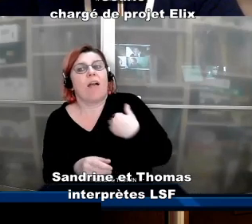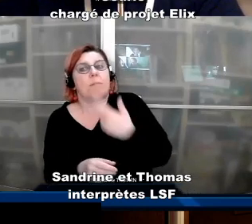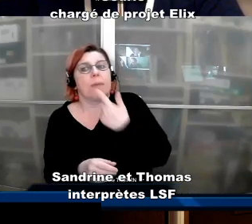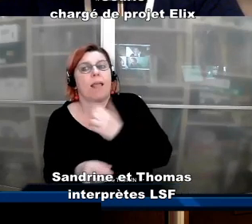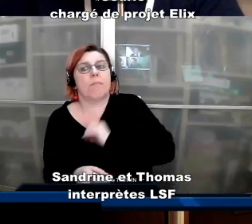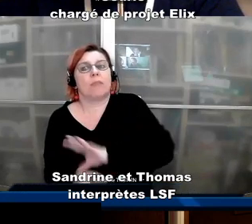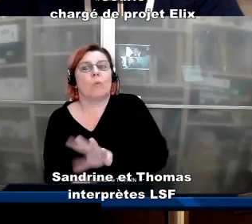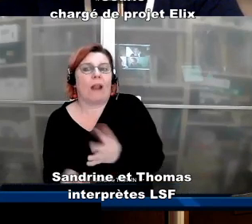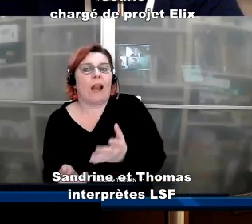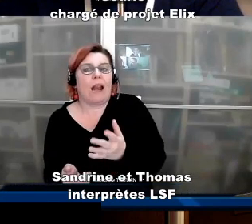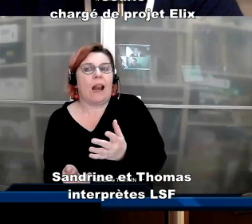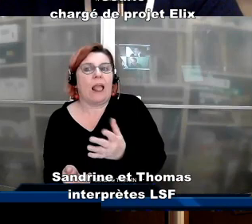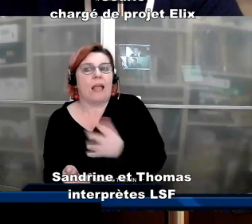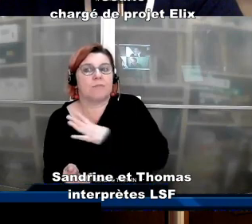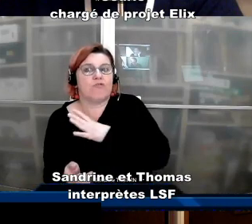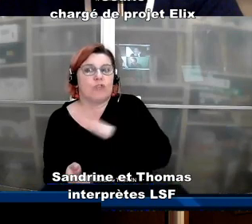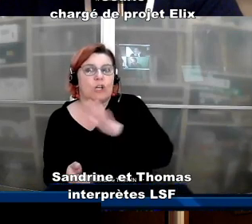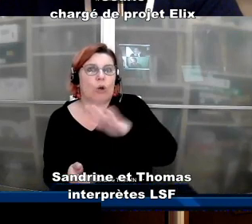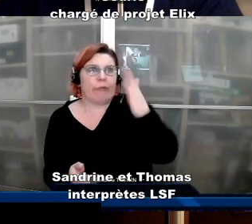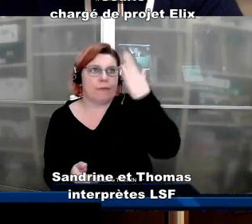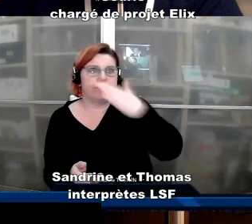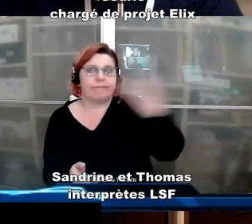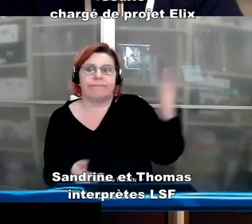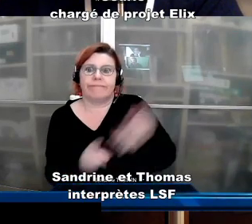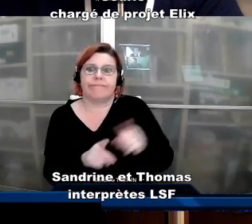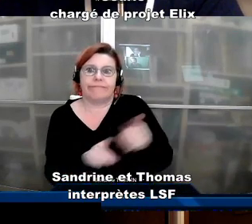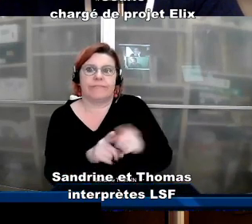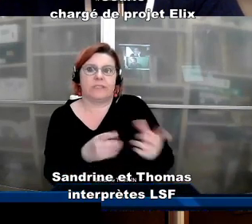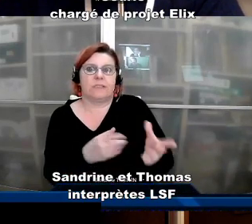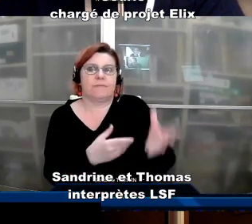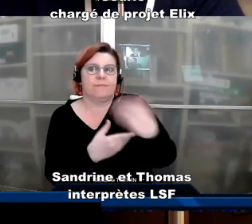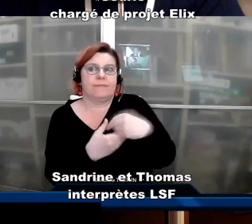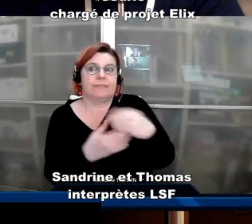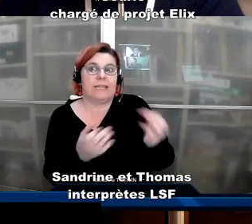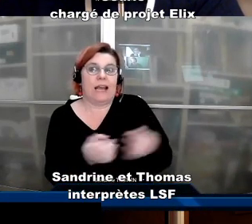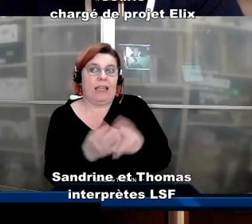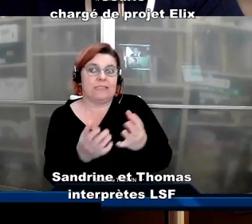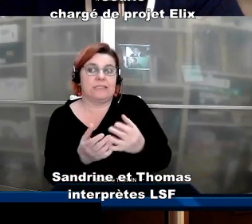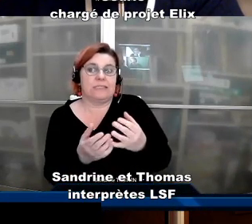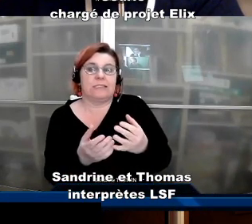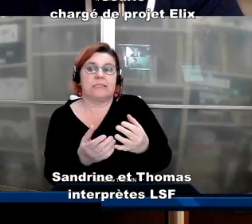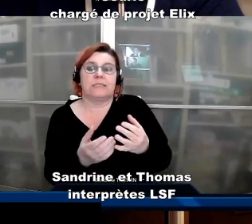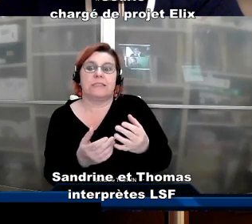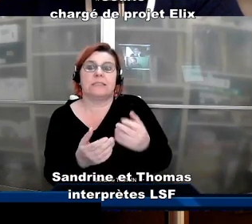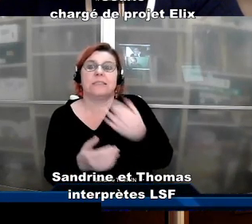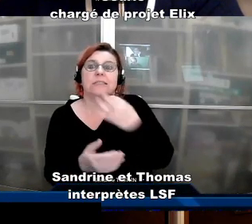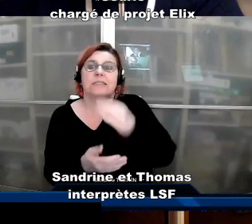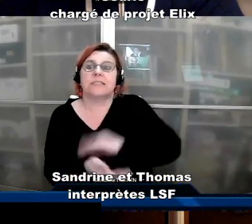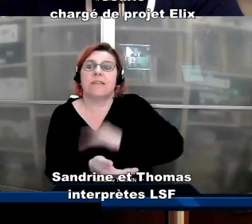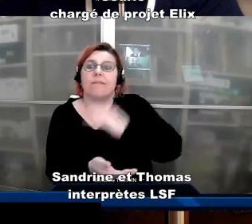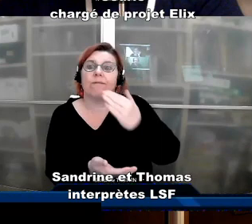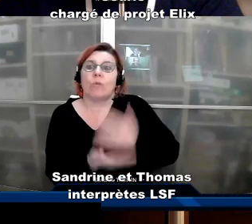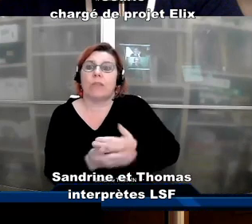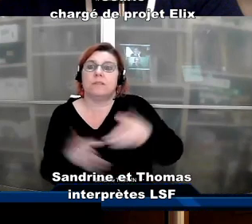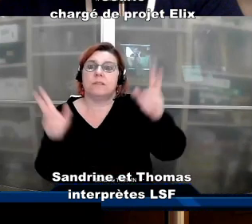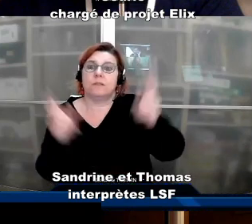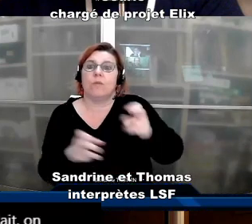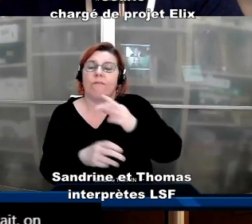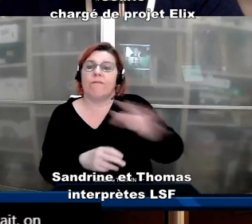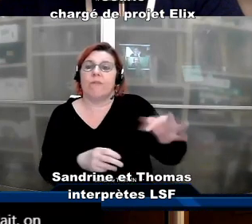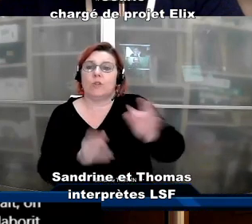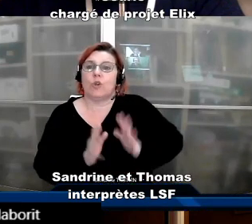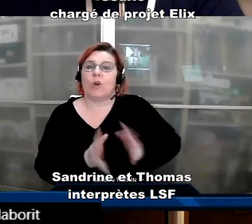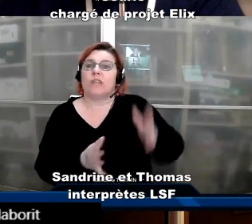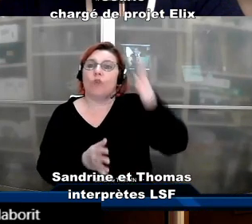mais on a aussi une autre grande personnalité hein, qui a participé, qui a contribué à Elix. Hein. Je parlais de la Fondation La France S'engage, hein, qui est la fondation de François